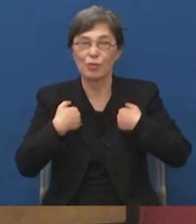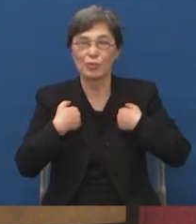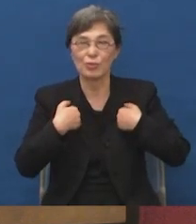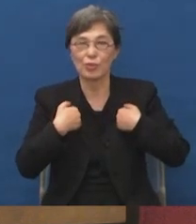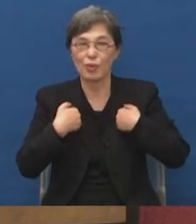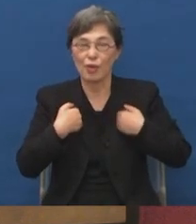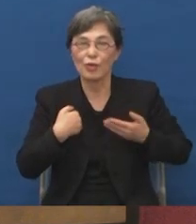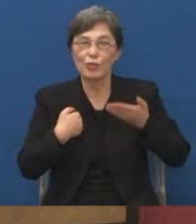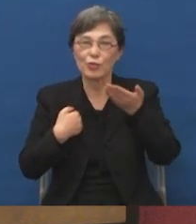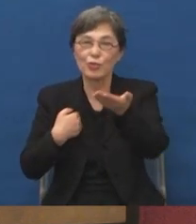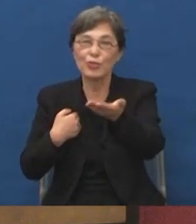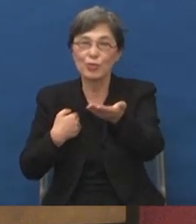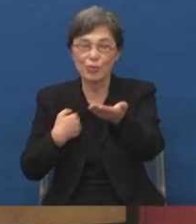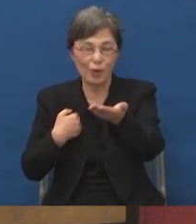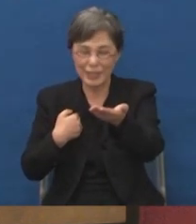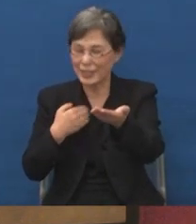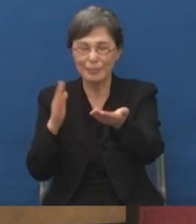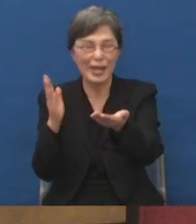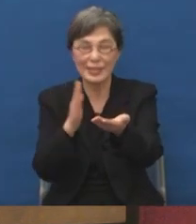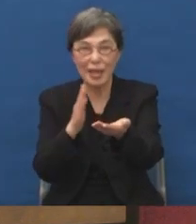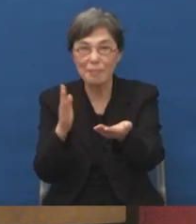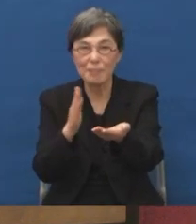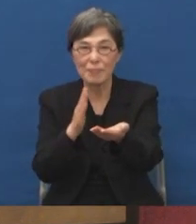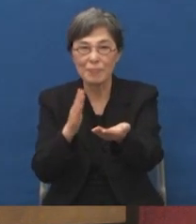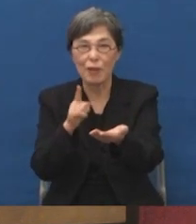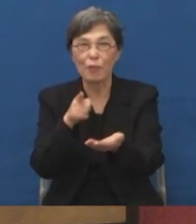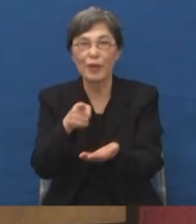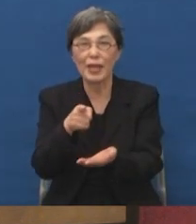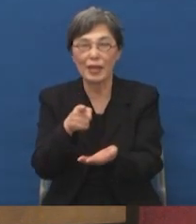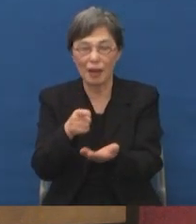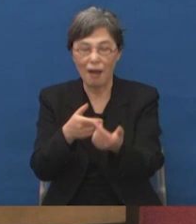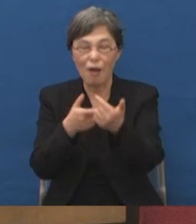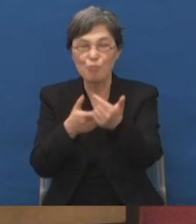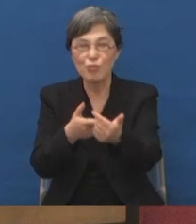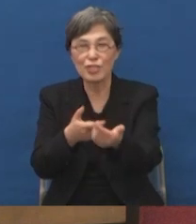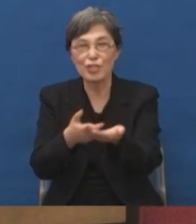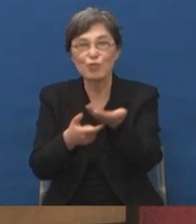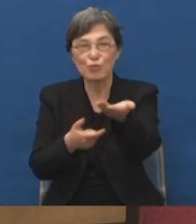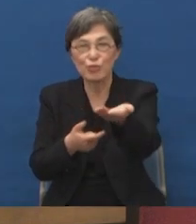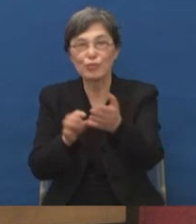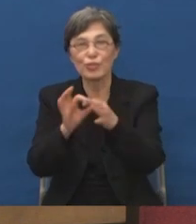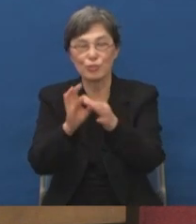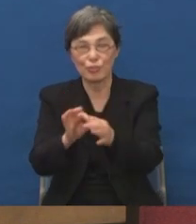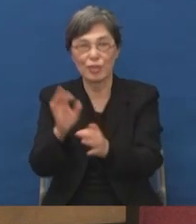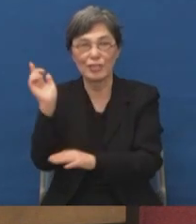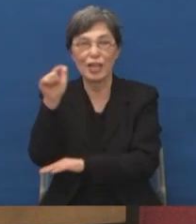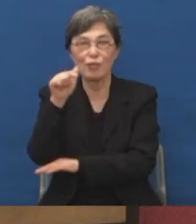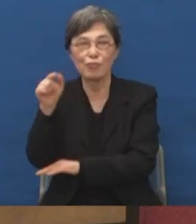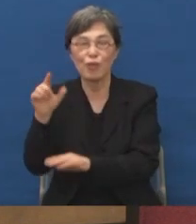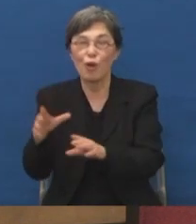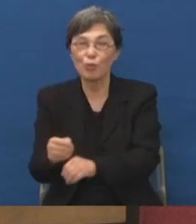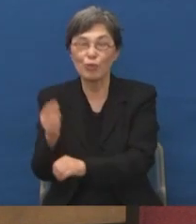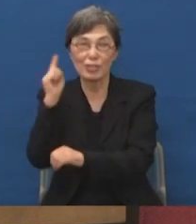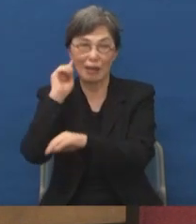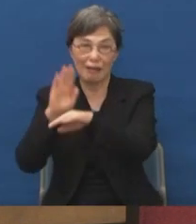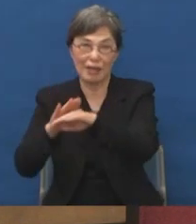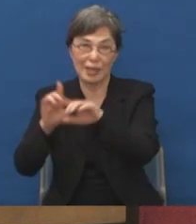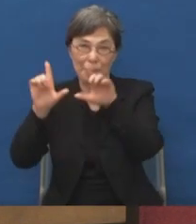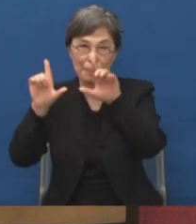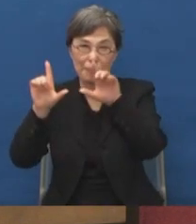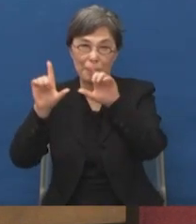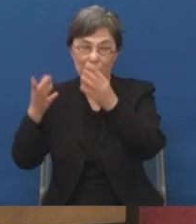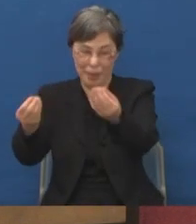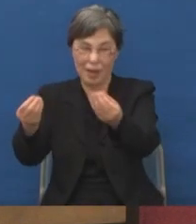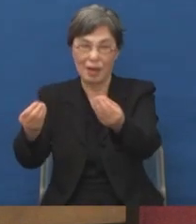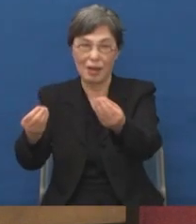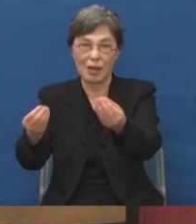を促進することはしない。これが武器輸出についての政府の統一見解であります。